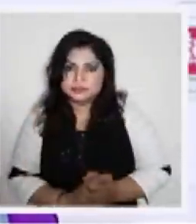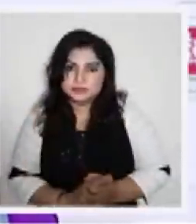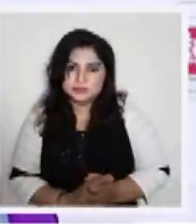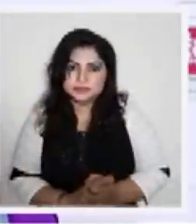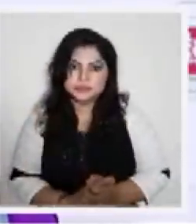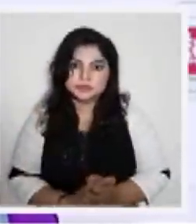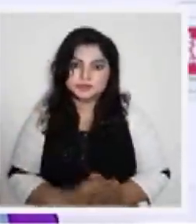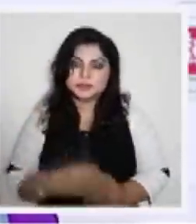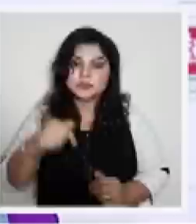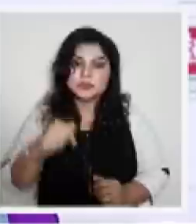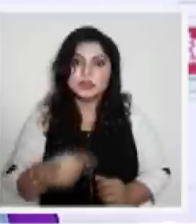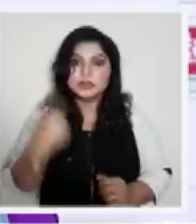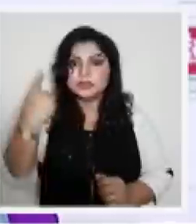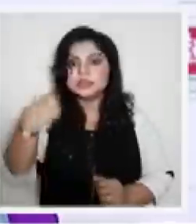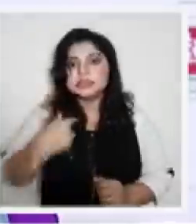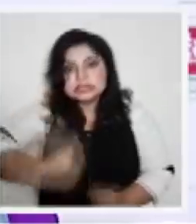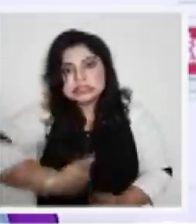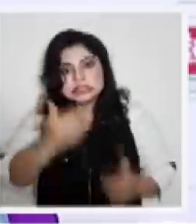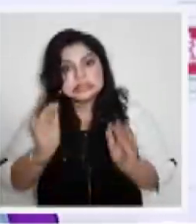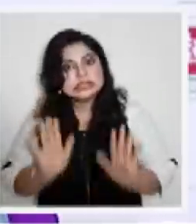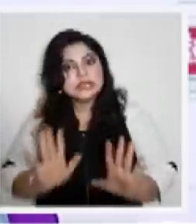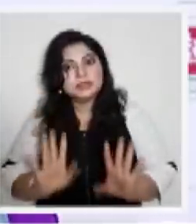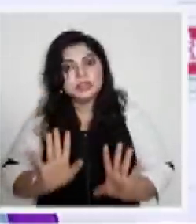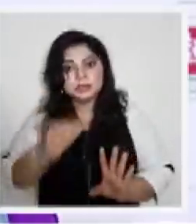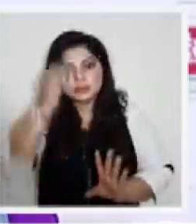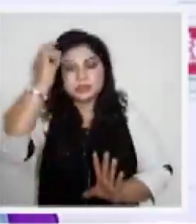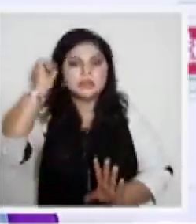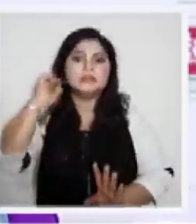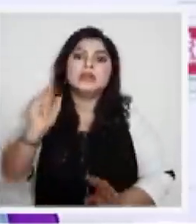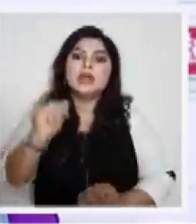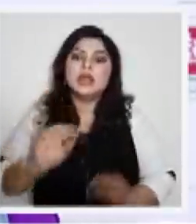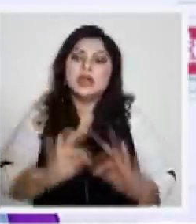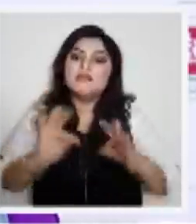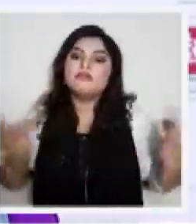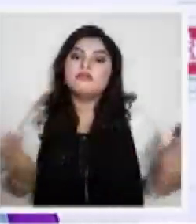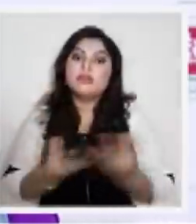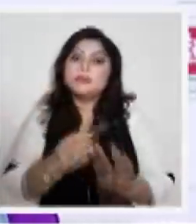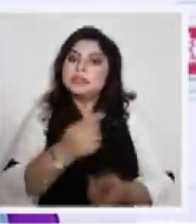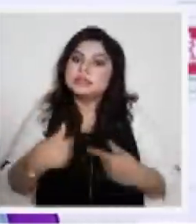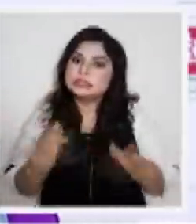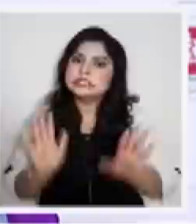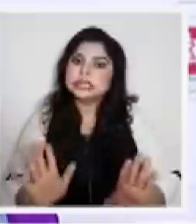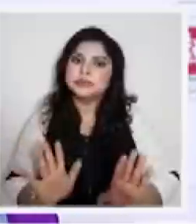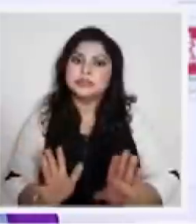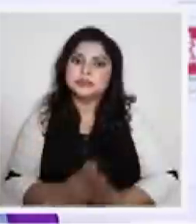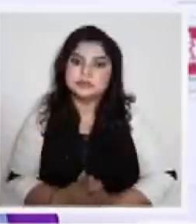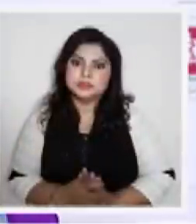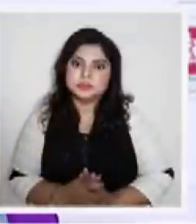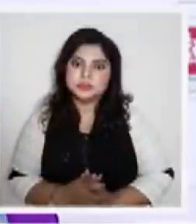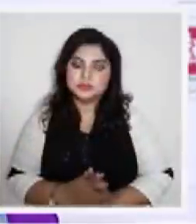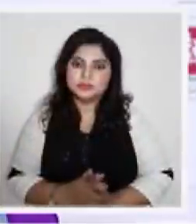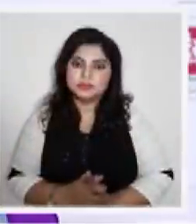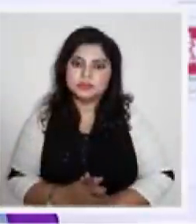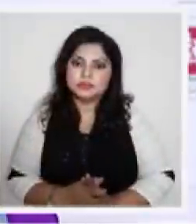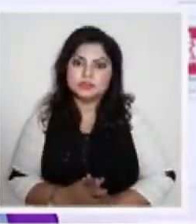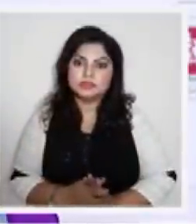20 সেকেন্ড ধরে হাত ধুন, সামাজিক দূরত্ব বজায় রাখুন এবং জনসমাবেশ এড়িয়ে চলুন। আপনি নিজে সুরক্ষিত রাখুন,